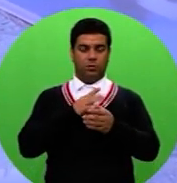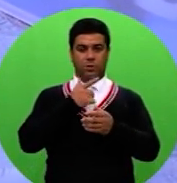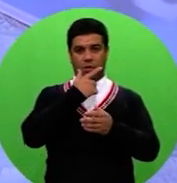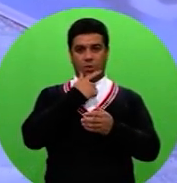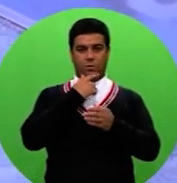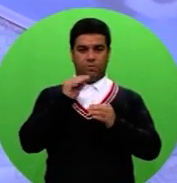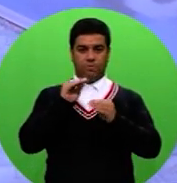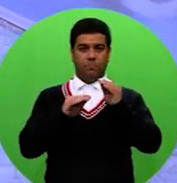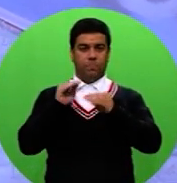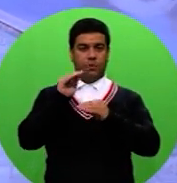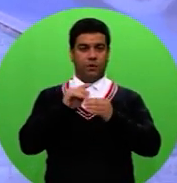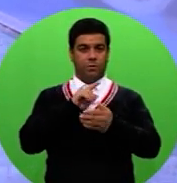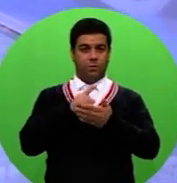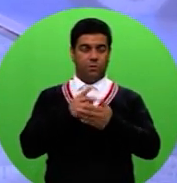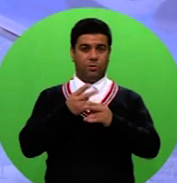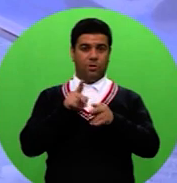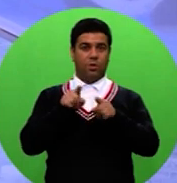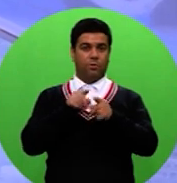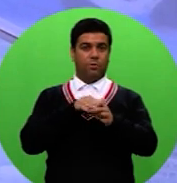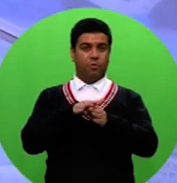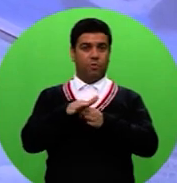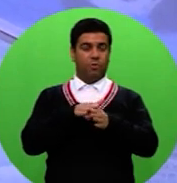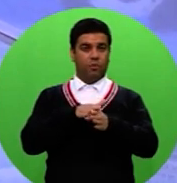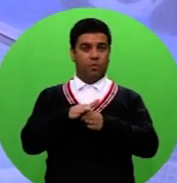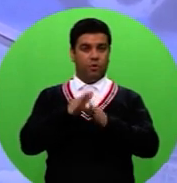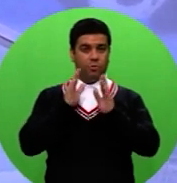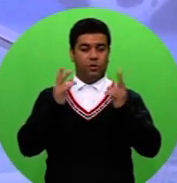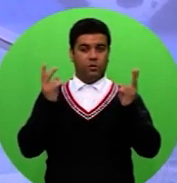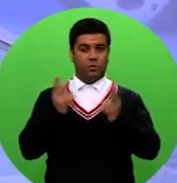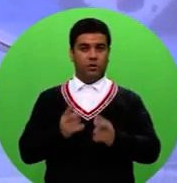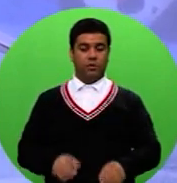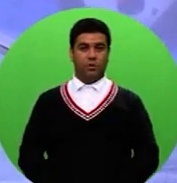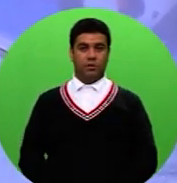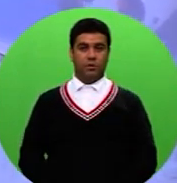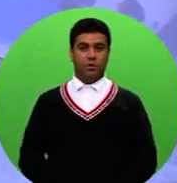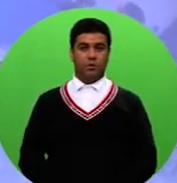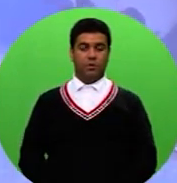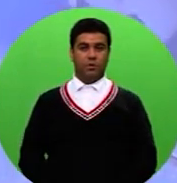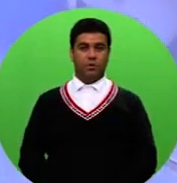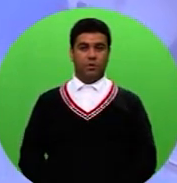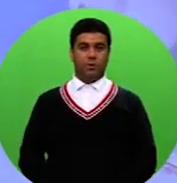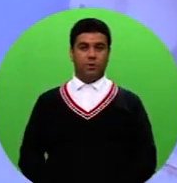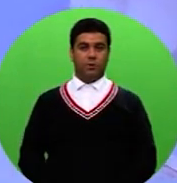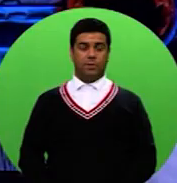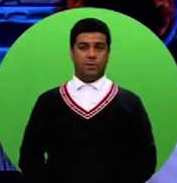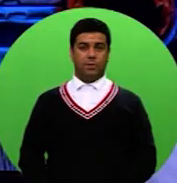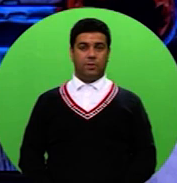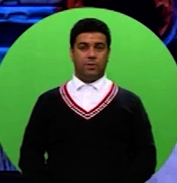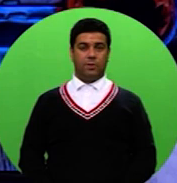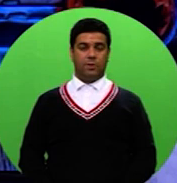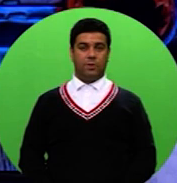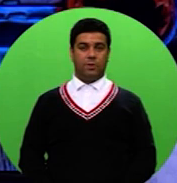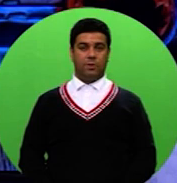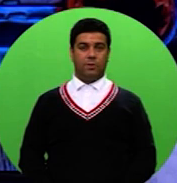Обязательно колбаску подбить с двух сторон. Можно вот так постучать по поверхности дощечки. И